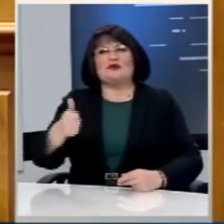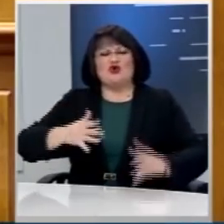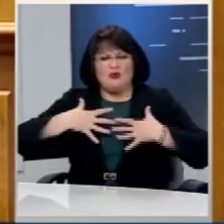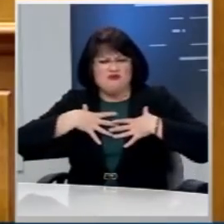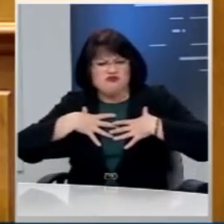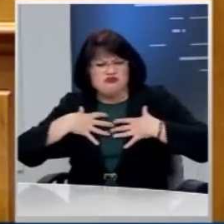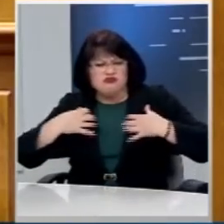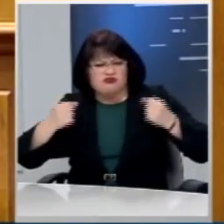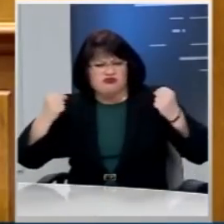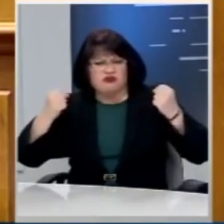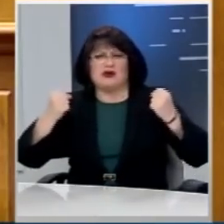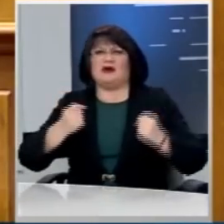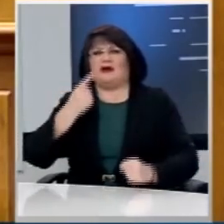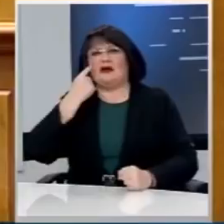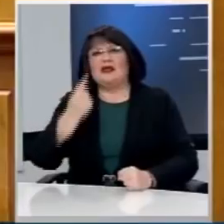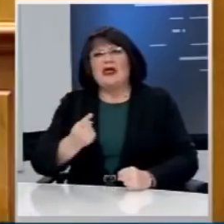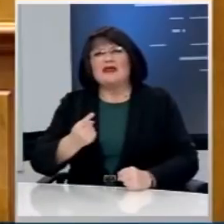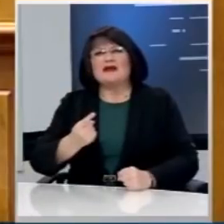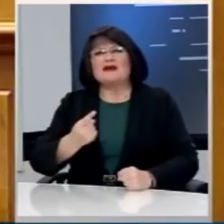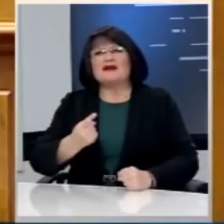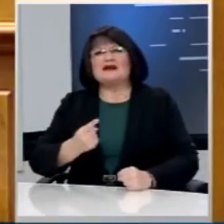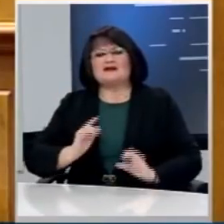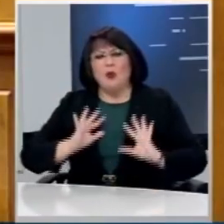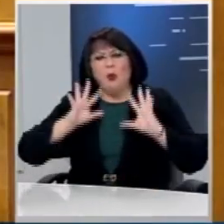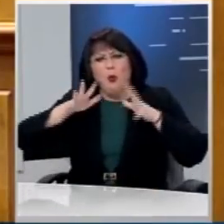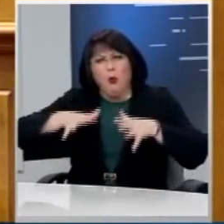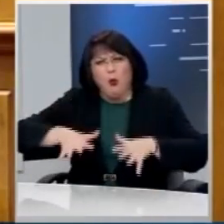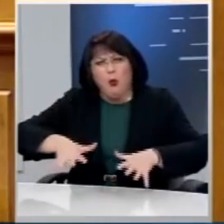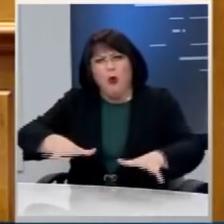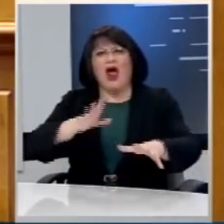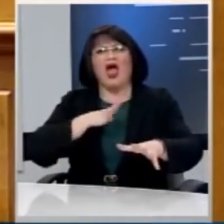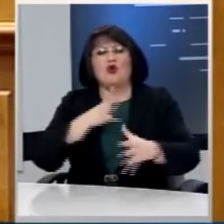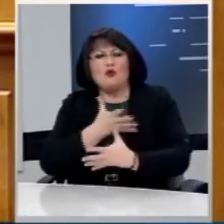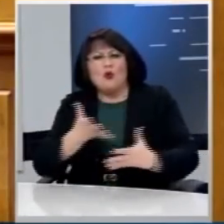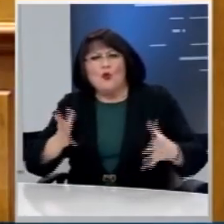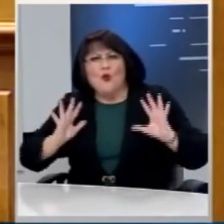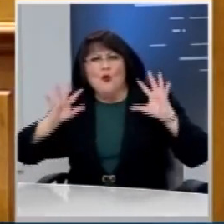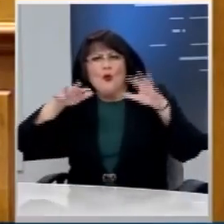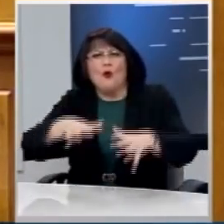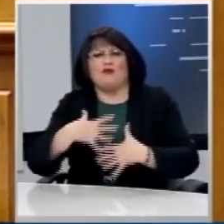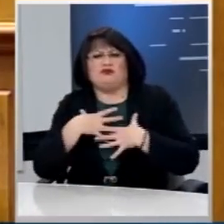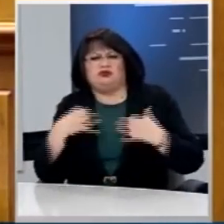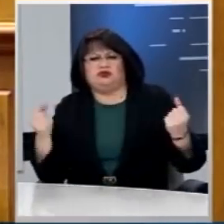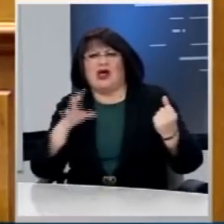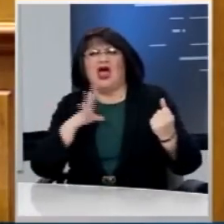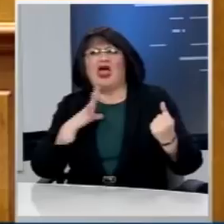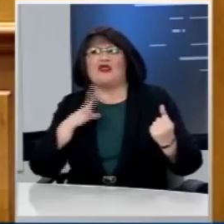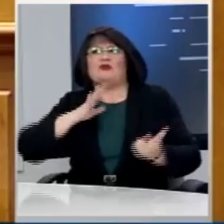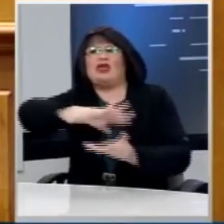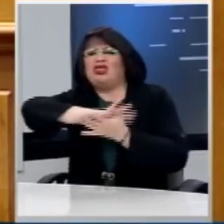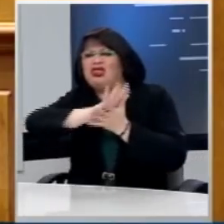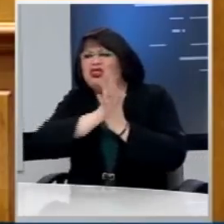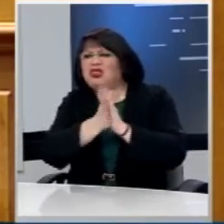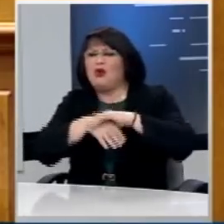οργή, γίνεται μεγάλο ποτάμι φουσκωμένο, τελικά αυτή η οργή του λαού και σαρώνει τα πάντα